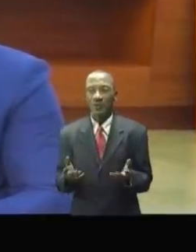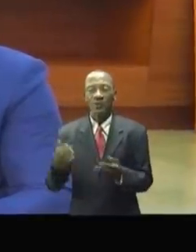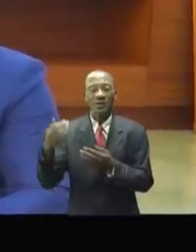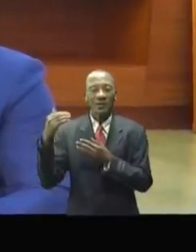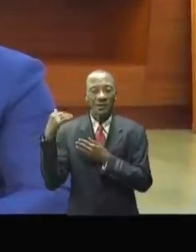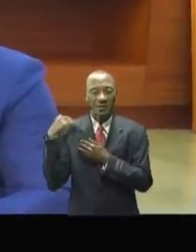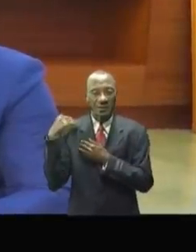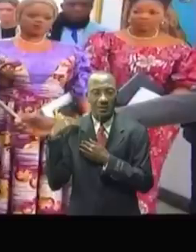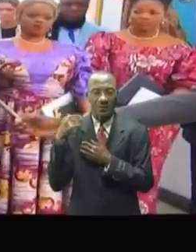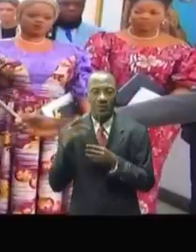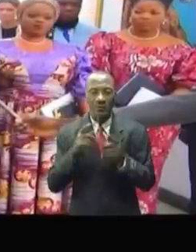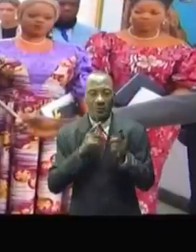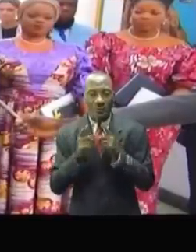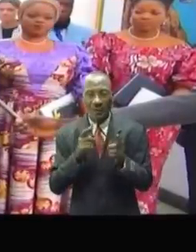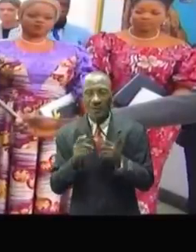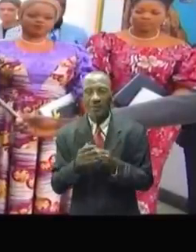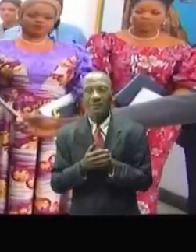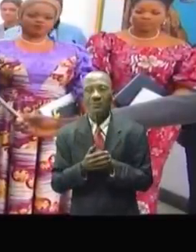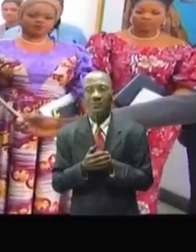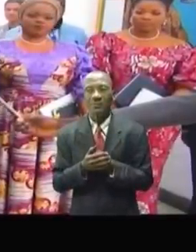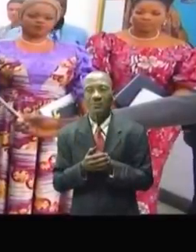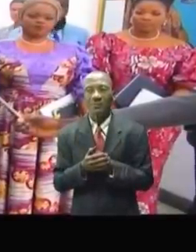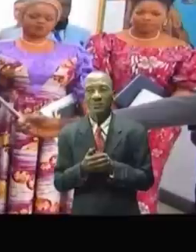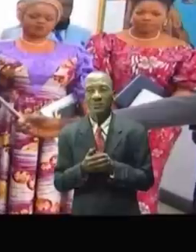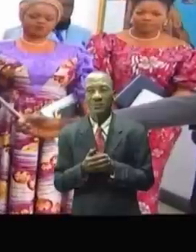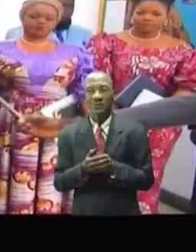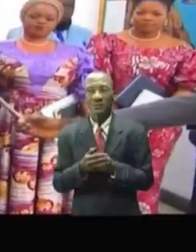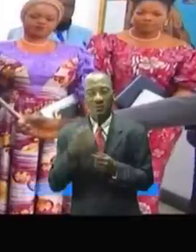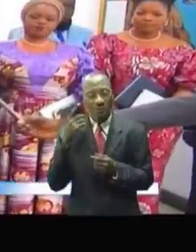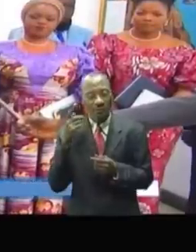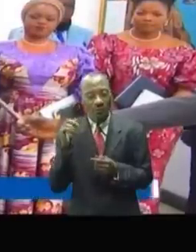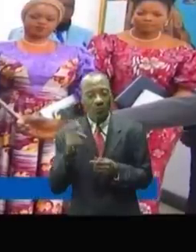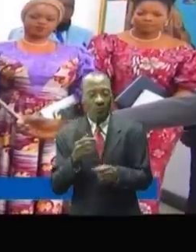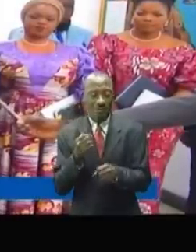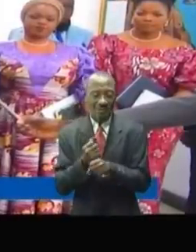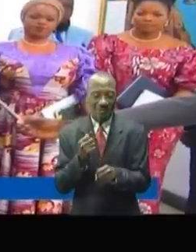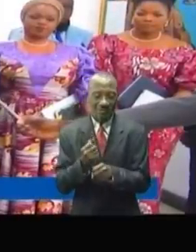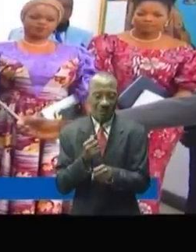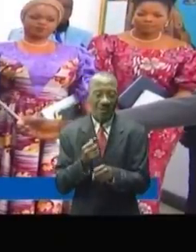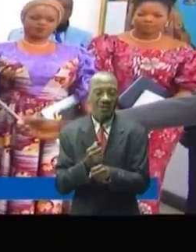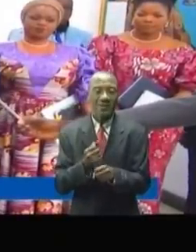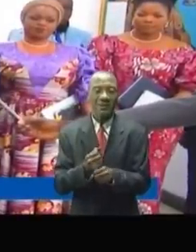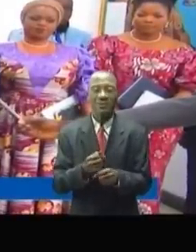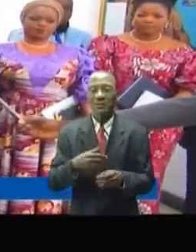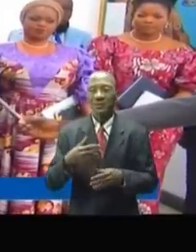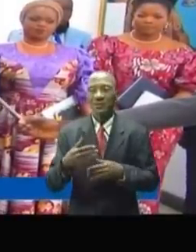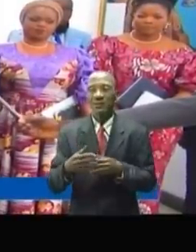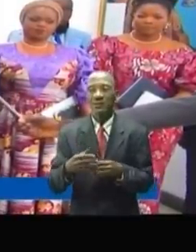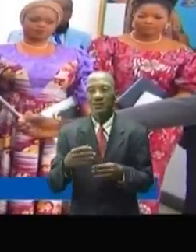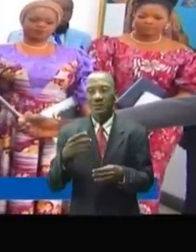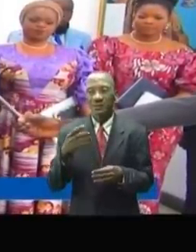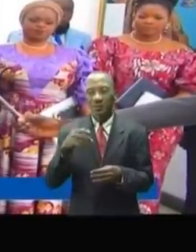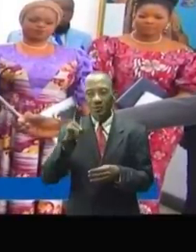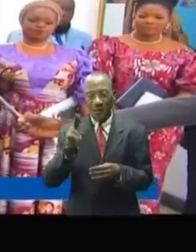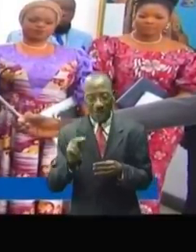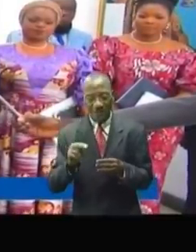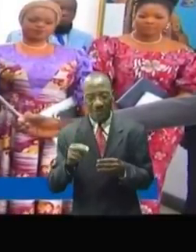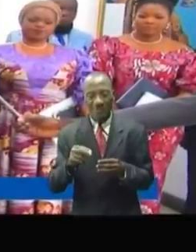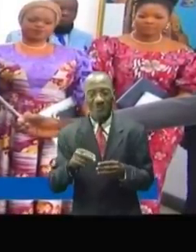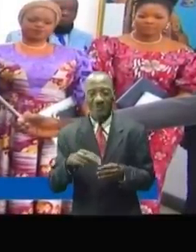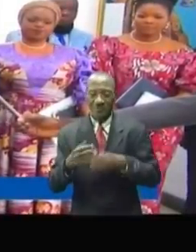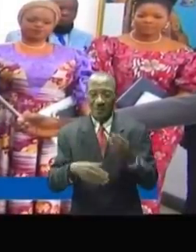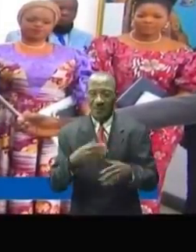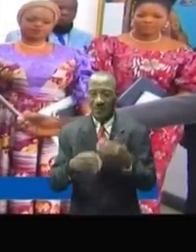moment de tension. Dans un pays comme la RDC, qui finalement a une vie démocratique assez récente, la constitution date de